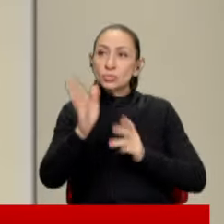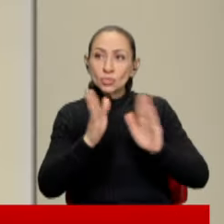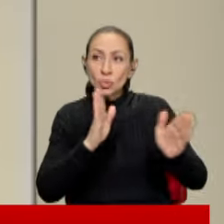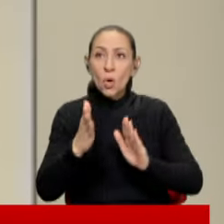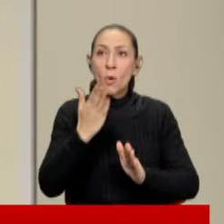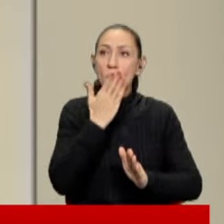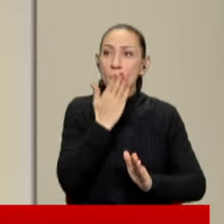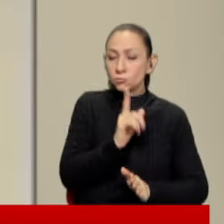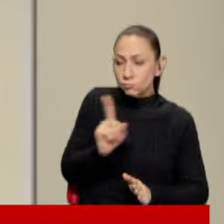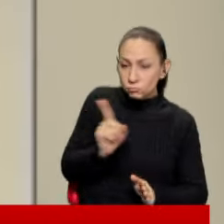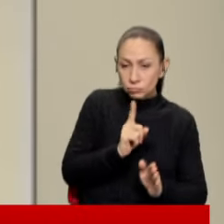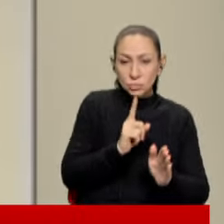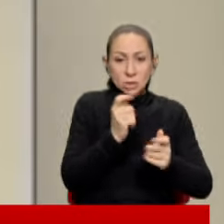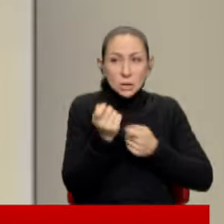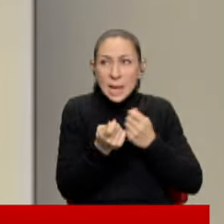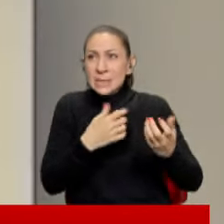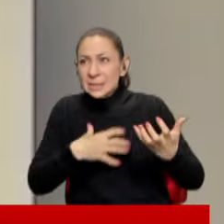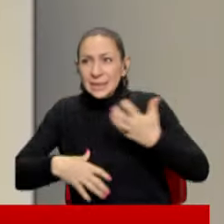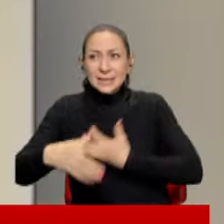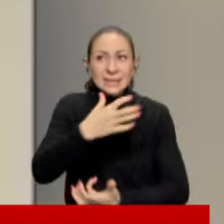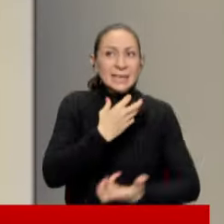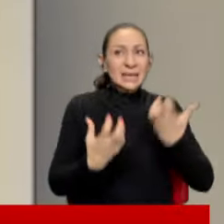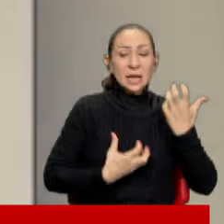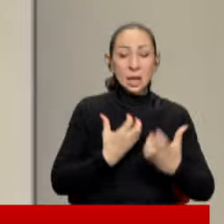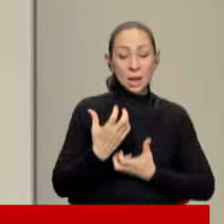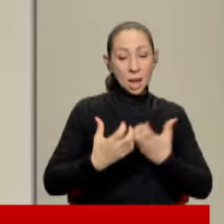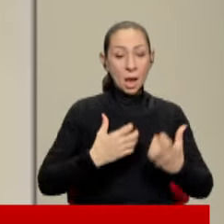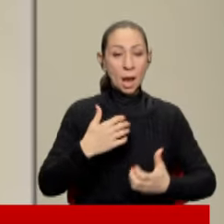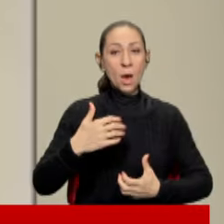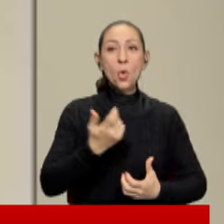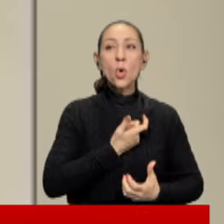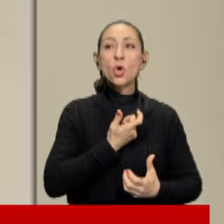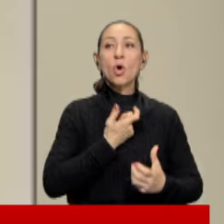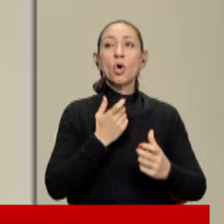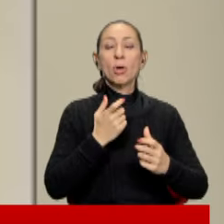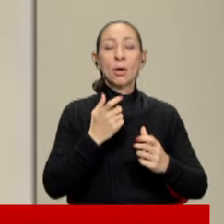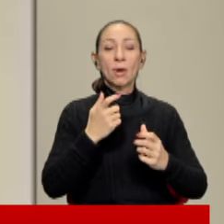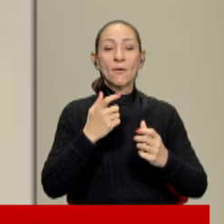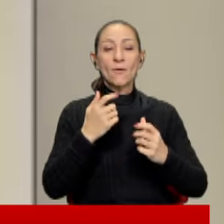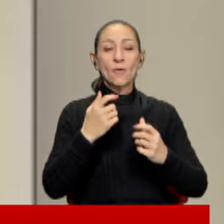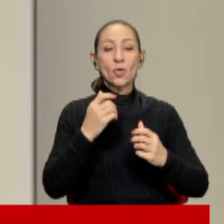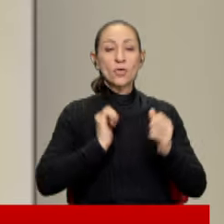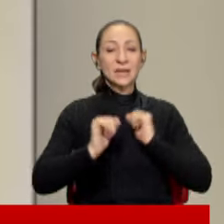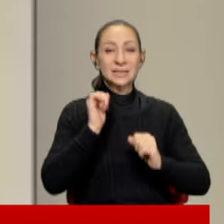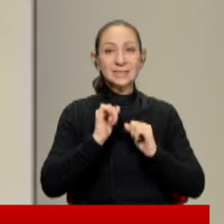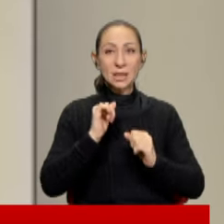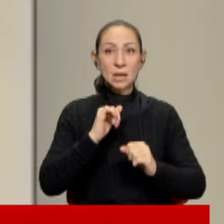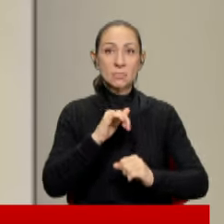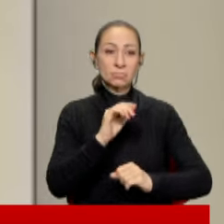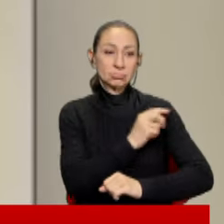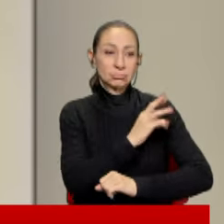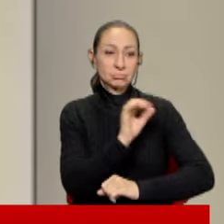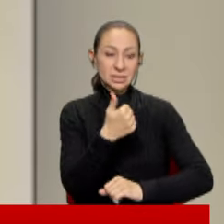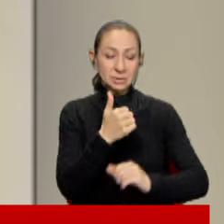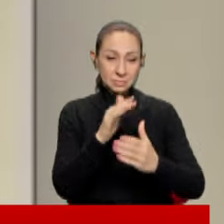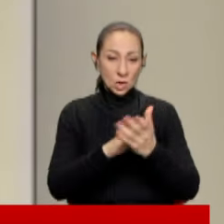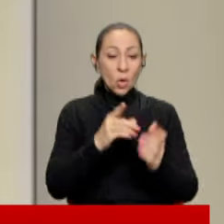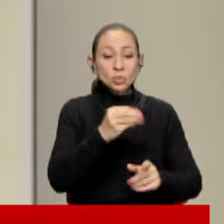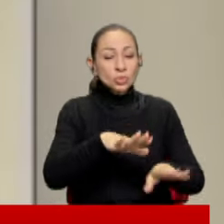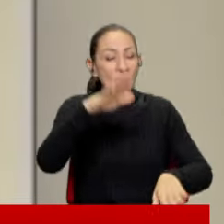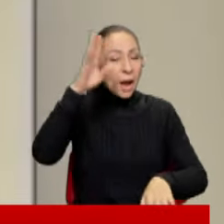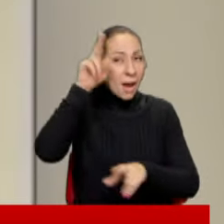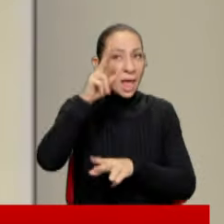çalışıyor, okula geliyor, gidiyor, koşturuyor ve hukuk fakültesini dereceyle bitiriyor. Bir tane hayali var. O çocukluğundan